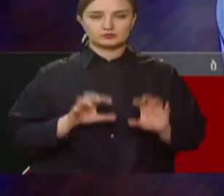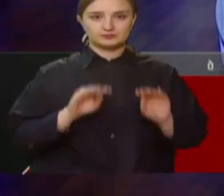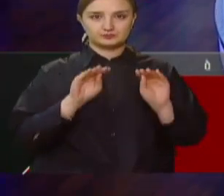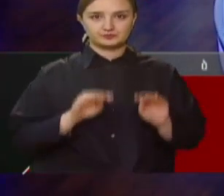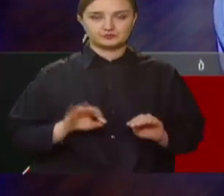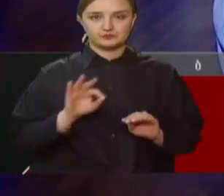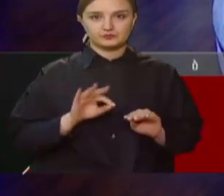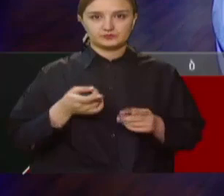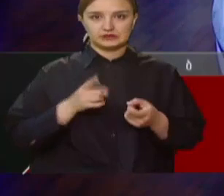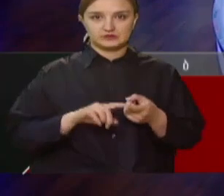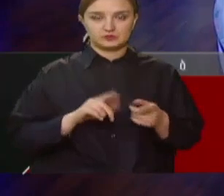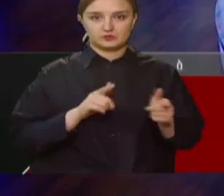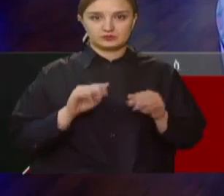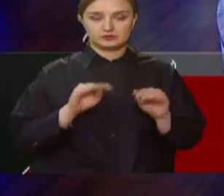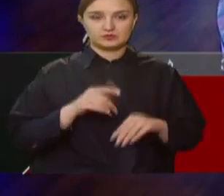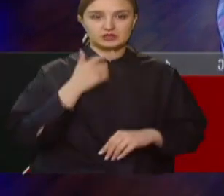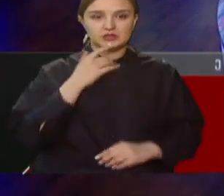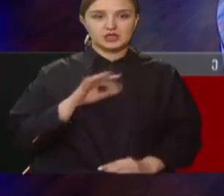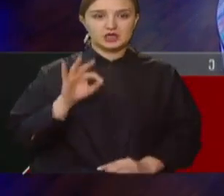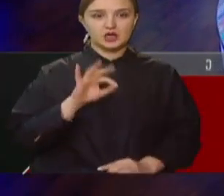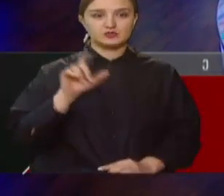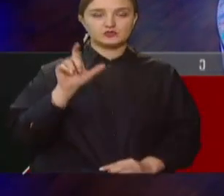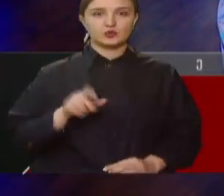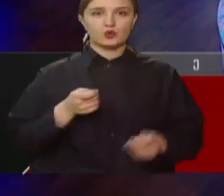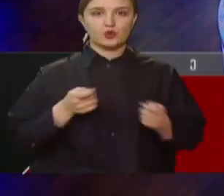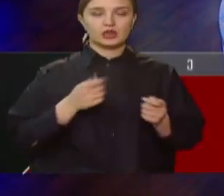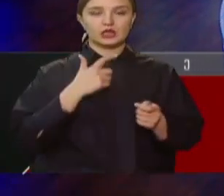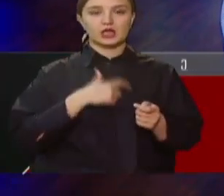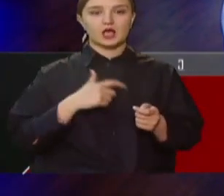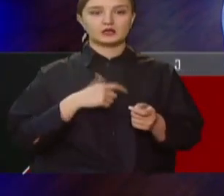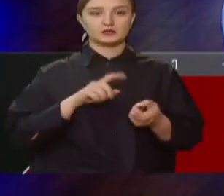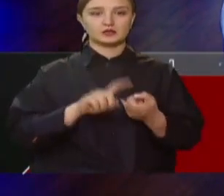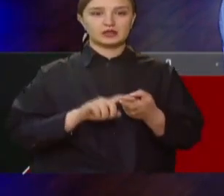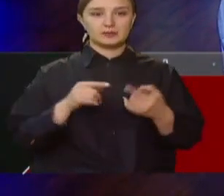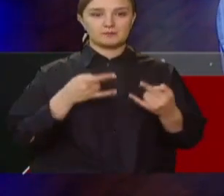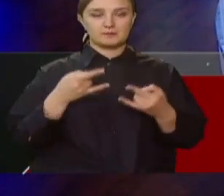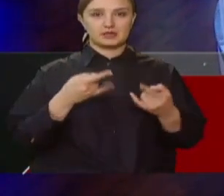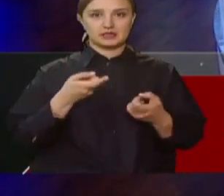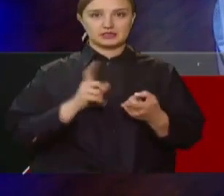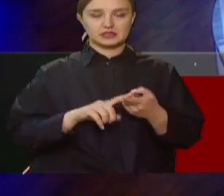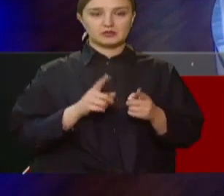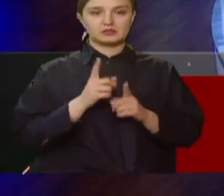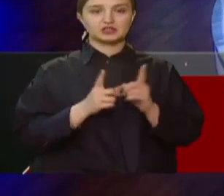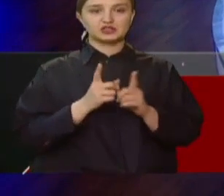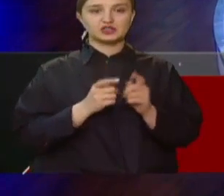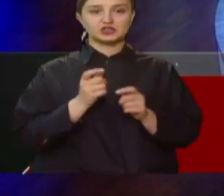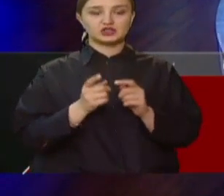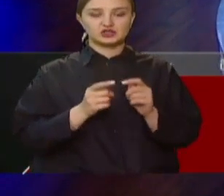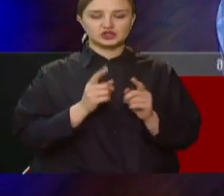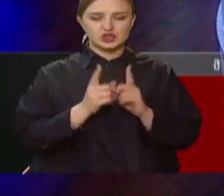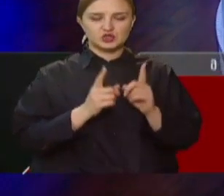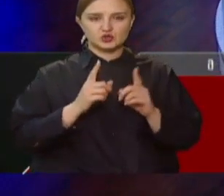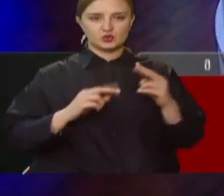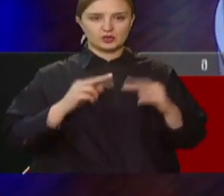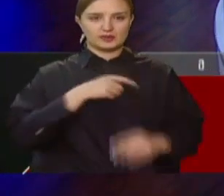დაკავშირებით მომზადდა მიხელ სააკაშვილს ოლიგარქიულ გავლენებს და მედიას ეხება. ერთ-ერთი შესწორების ავტორი რამდენიმე ევროპელი დეპუტატი